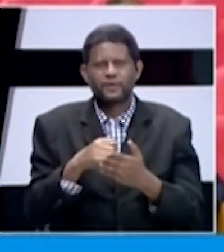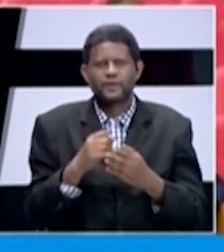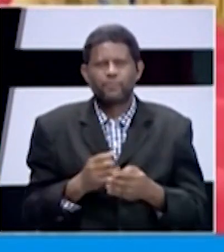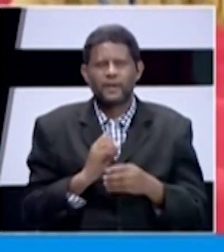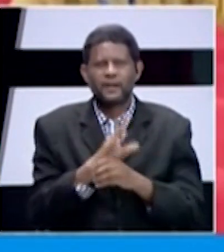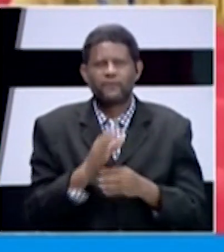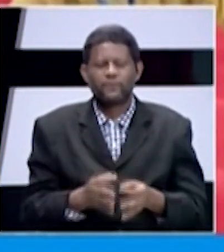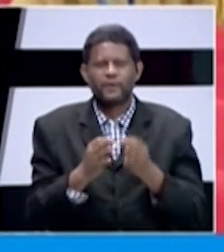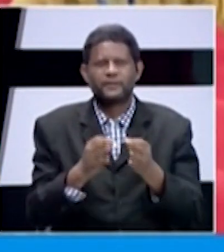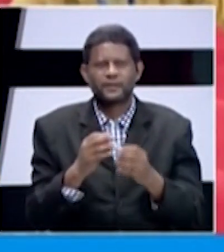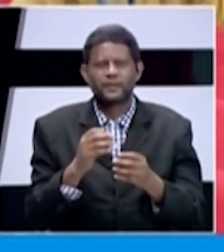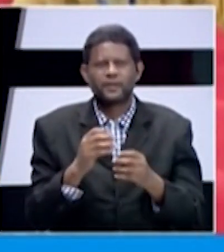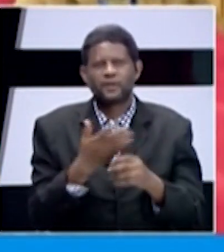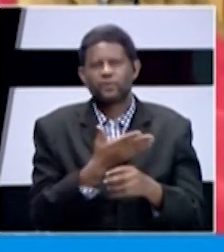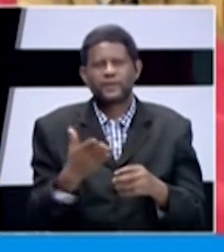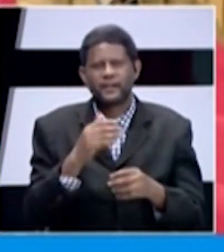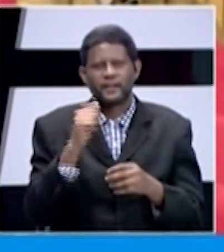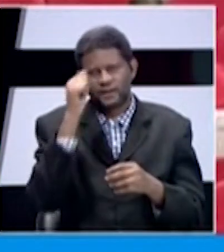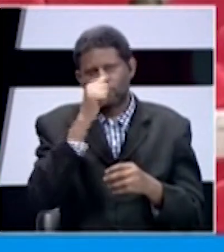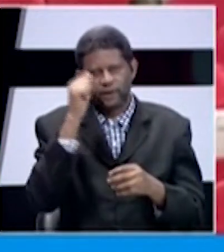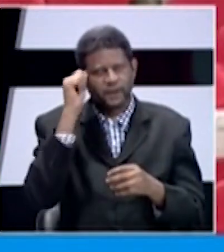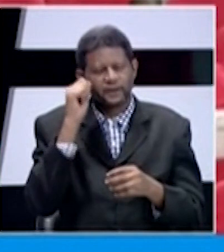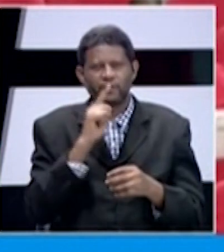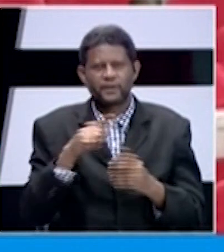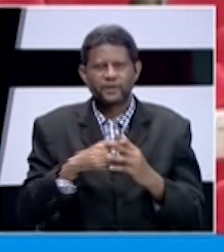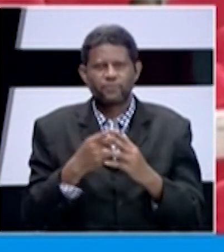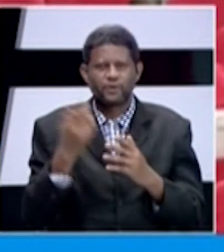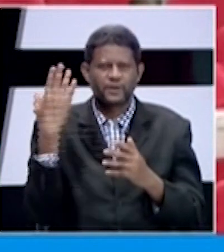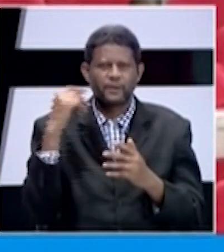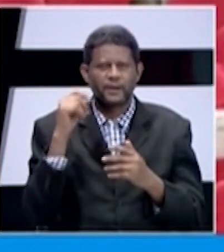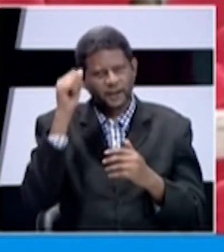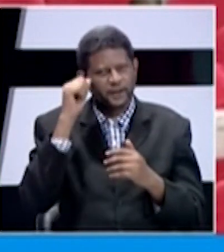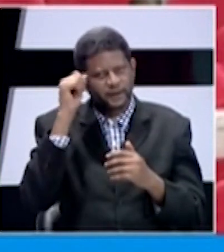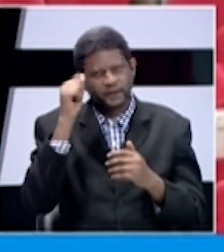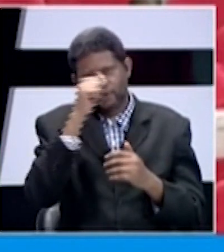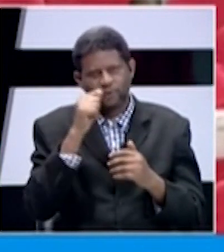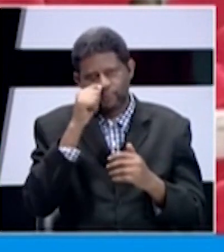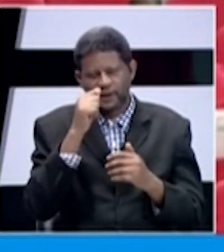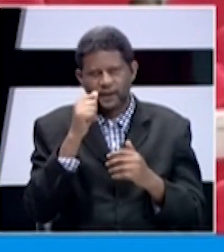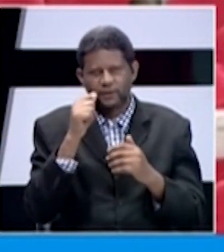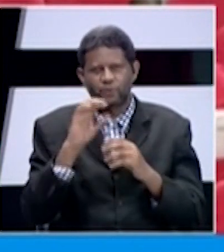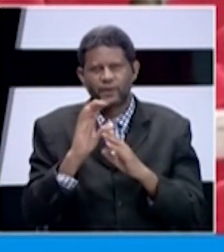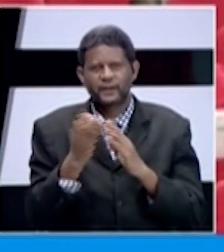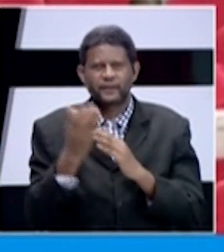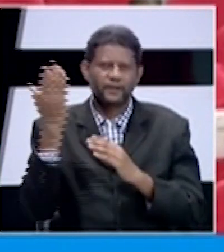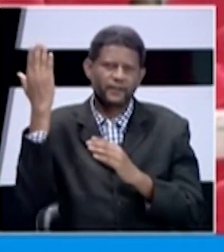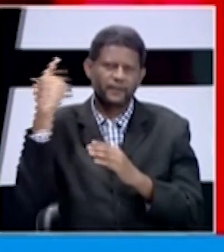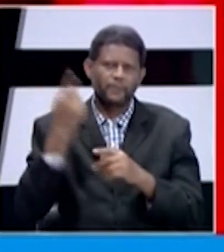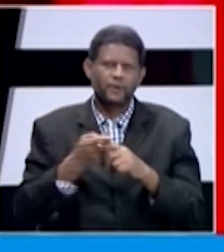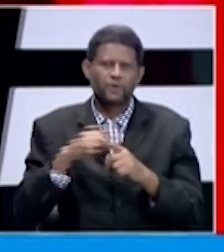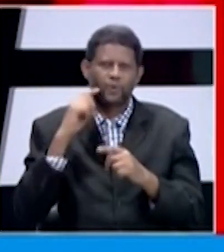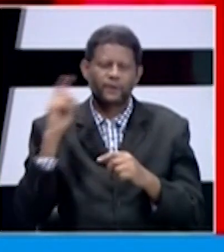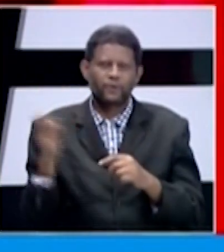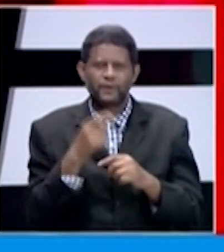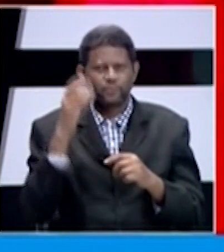መልእኽታት ሓደ ጉዳይ ኢትዮ ኤርትራ እዩ ተጀሚሩ ዝነበረ ርክብ ኢትዮ ኤርትራ ንድሕሪት ዝተመለሰሉ ኩነት እንተሃለዎ እኳ